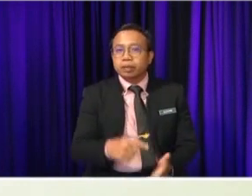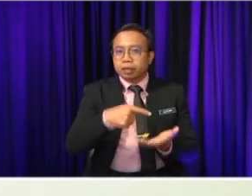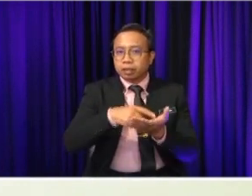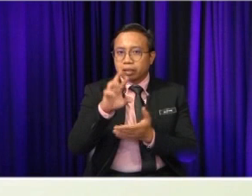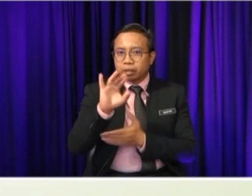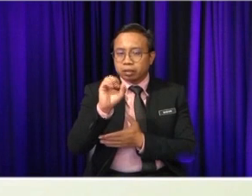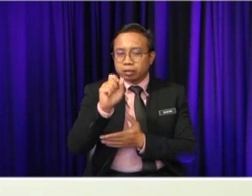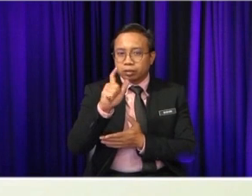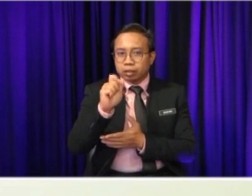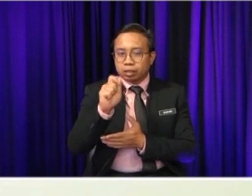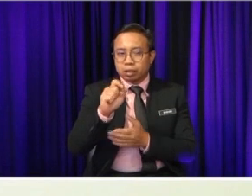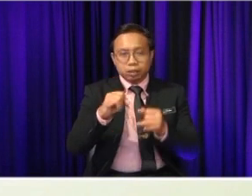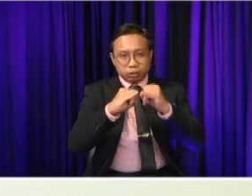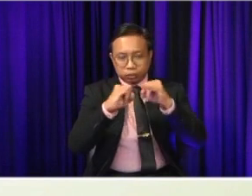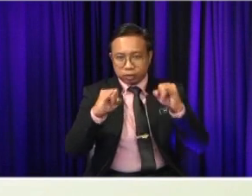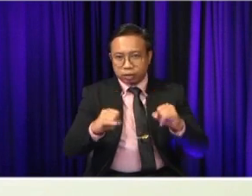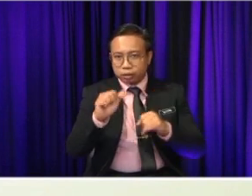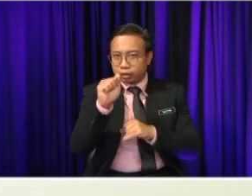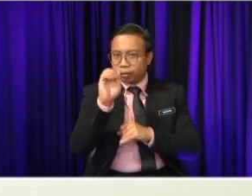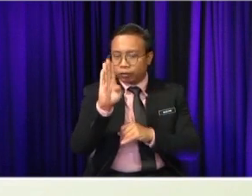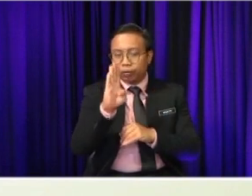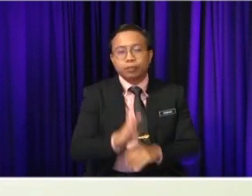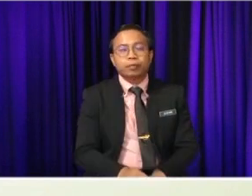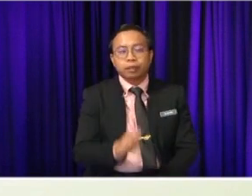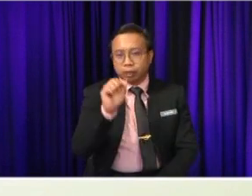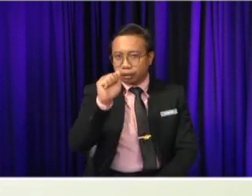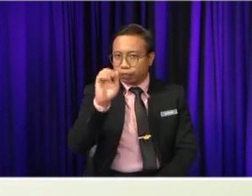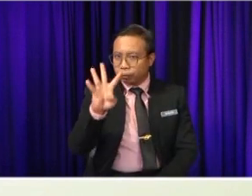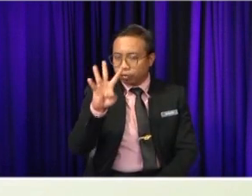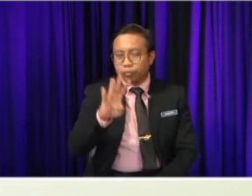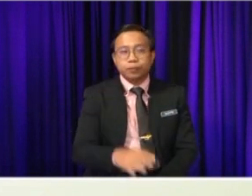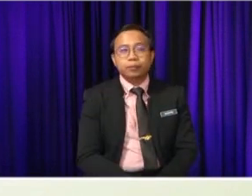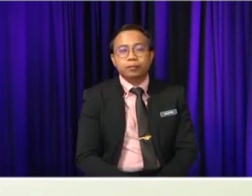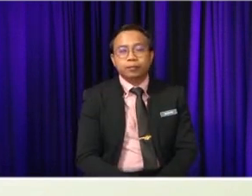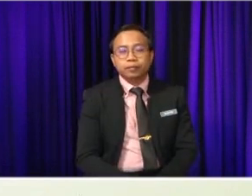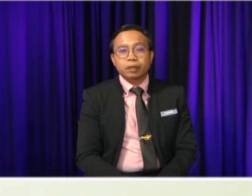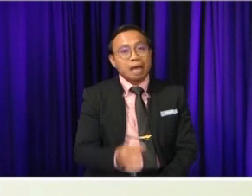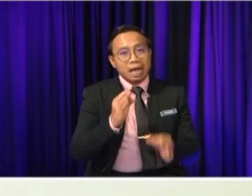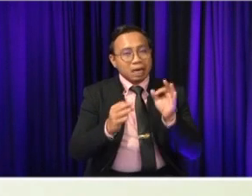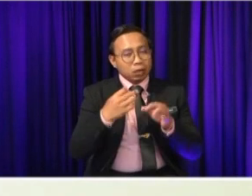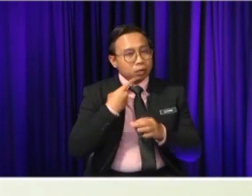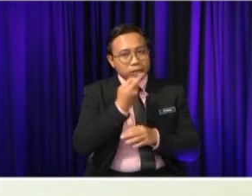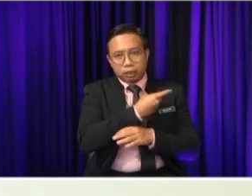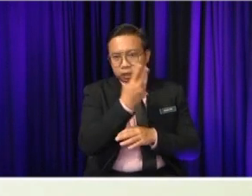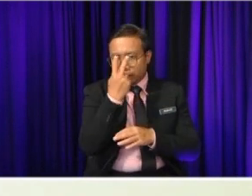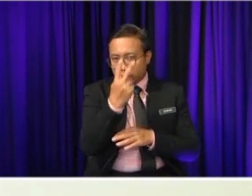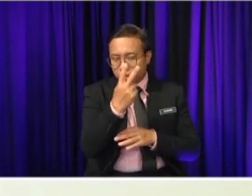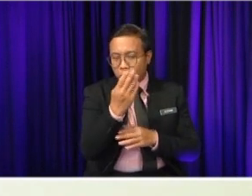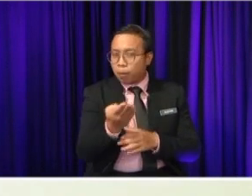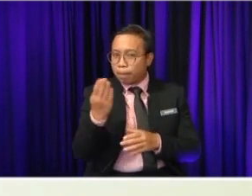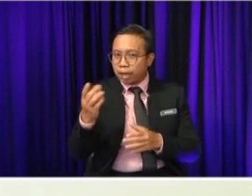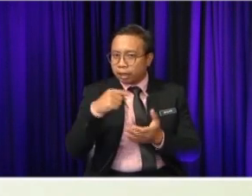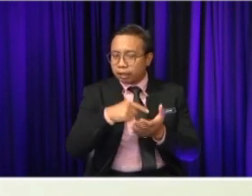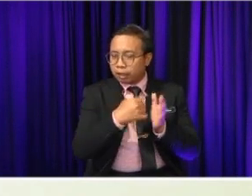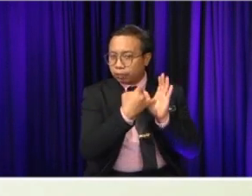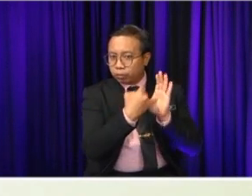saya SD adalah saes Evo Oke karena kita tengok di sini bahan promosi